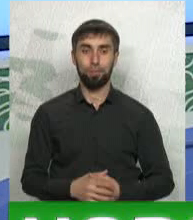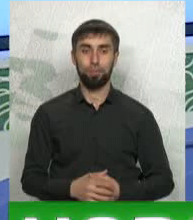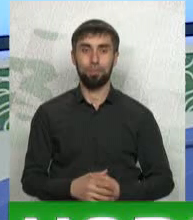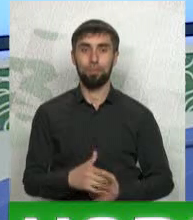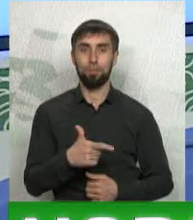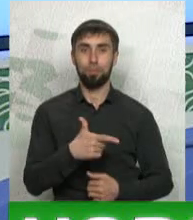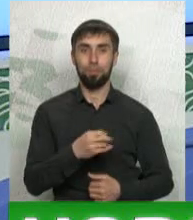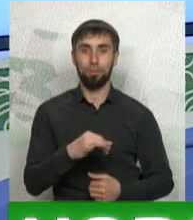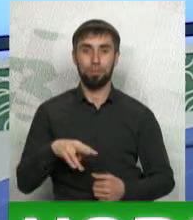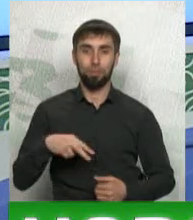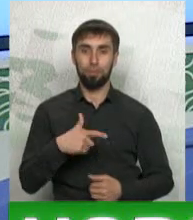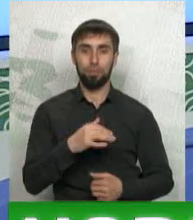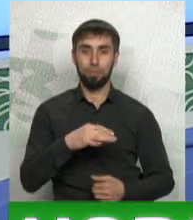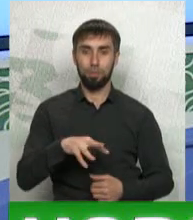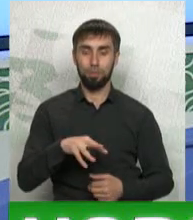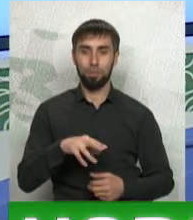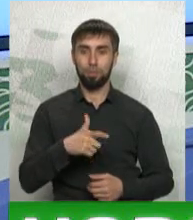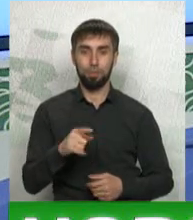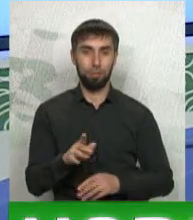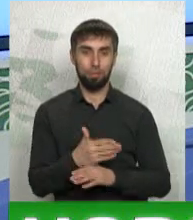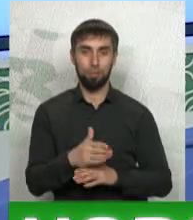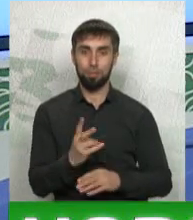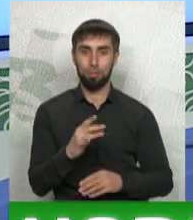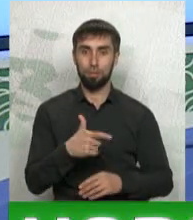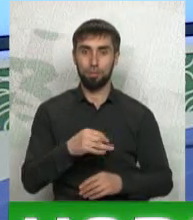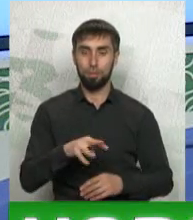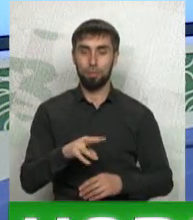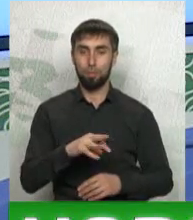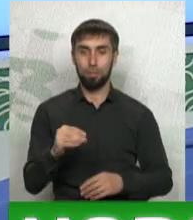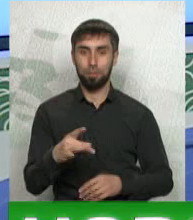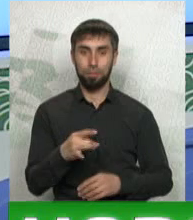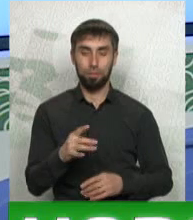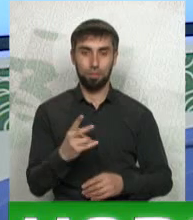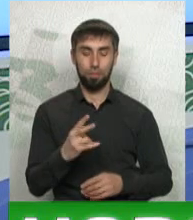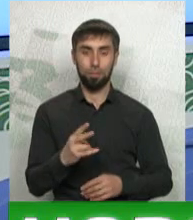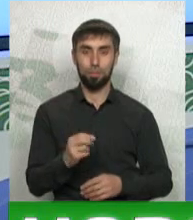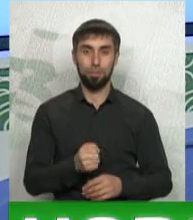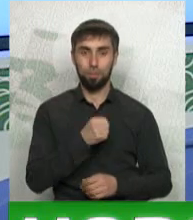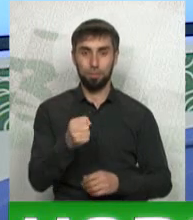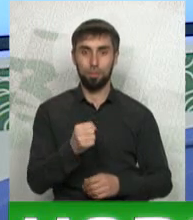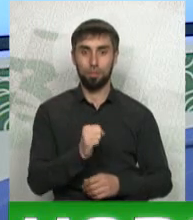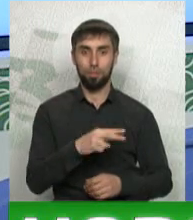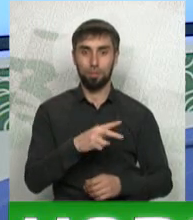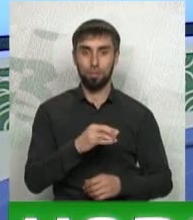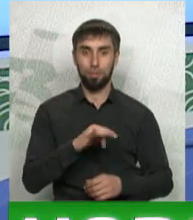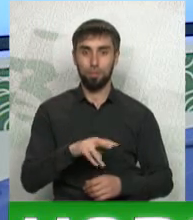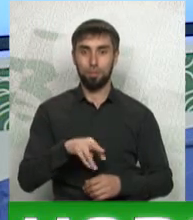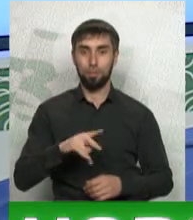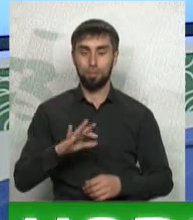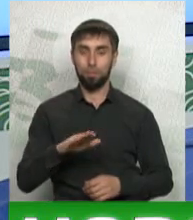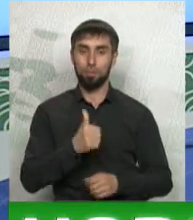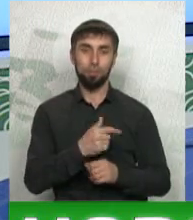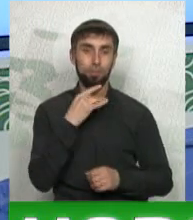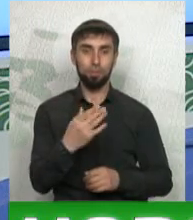генеральным директором газпром газораспределение название газпром межрегионгаз назрань назначен альберт ли она в главе